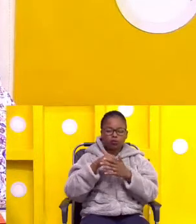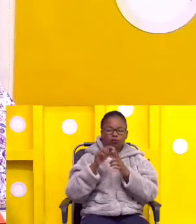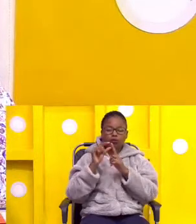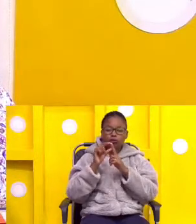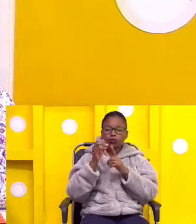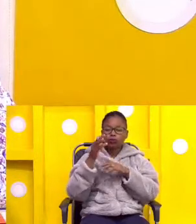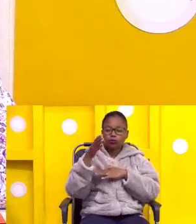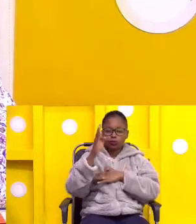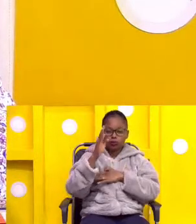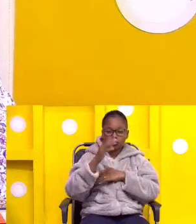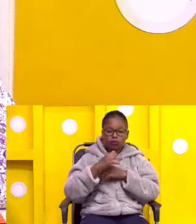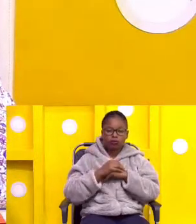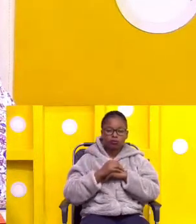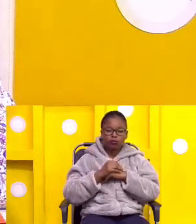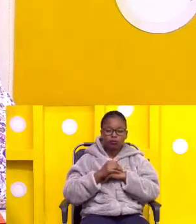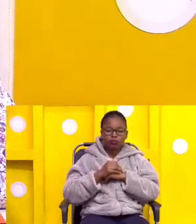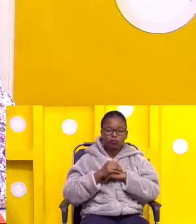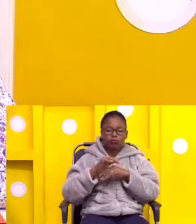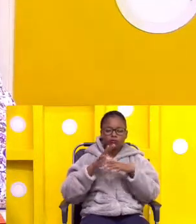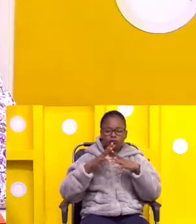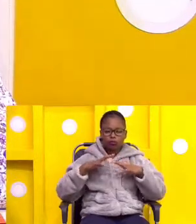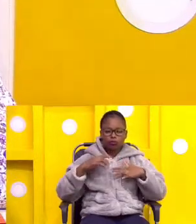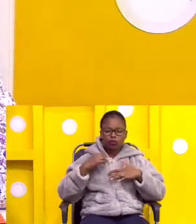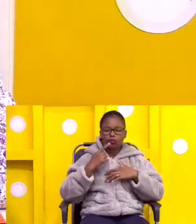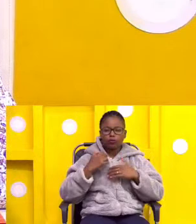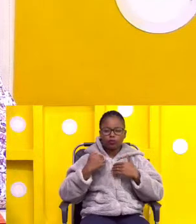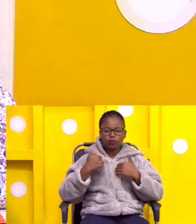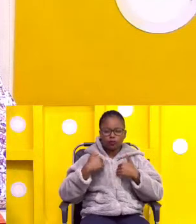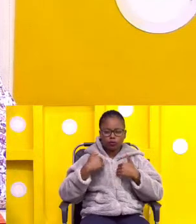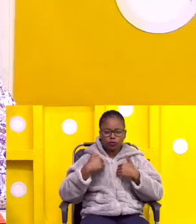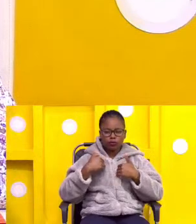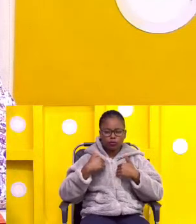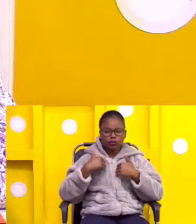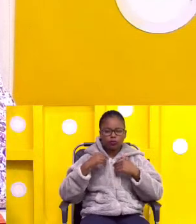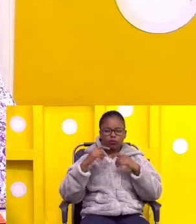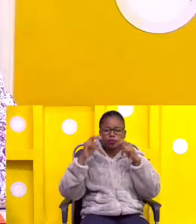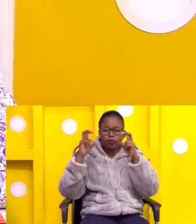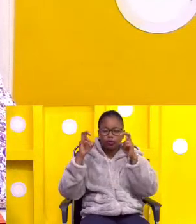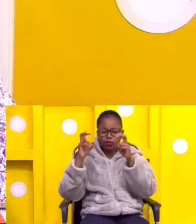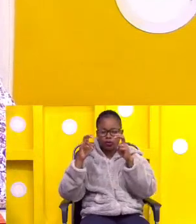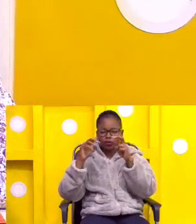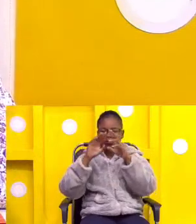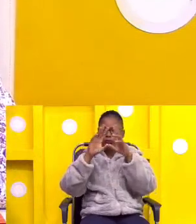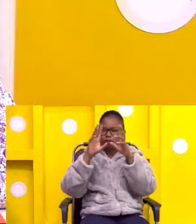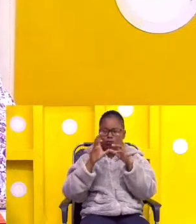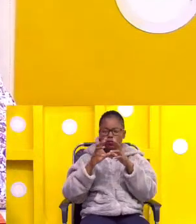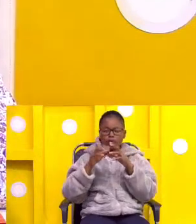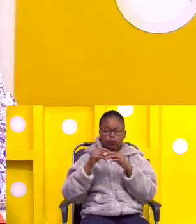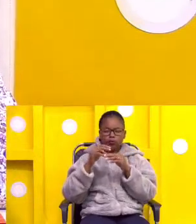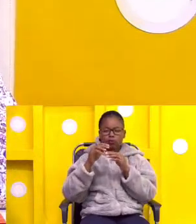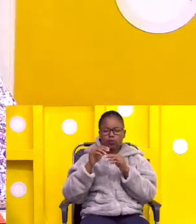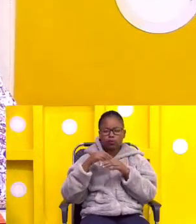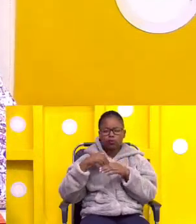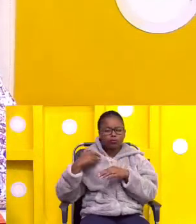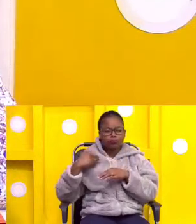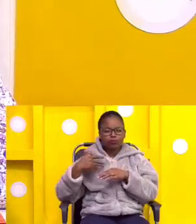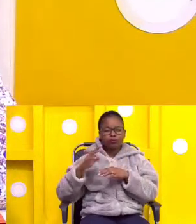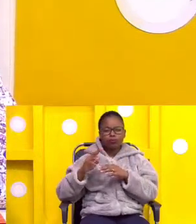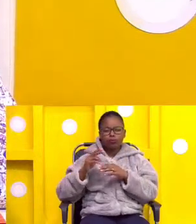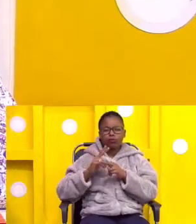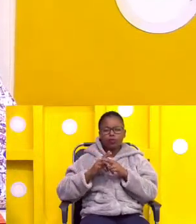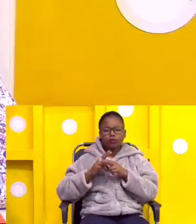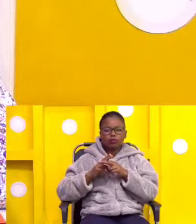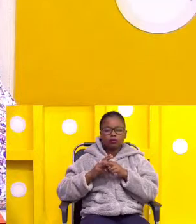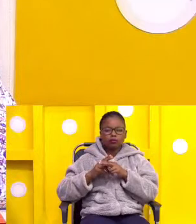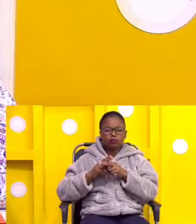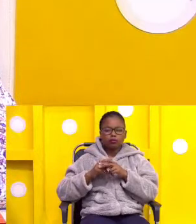tiga kwihoka andu aria mari igweta tondu wi murume ni kiugo kia Ngai tiga kwihoka